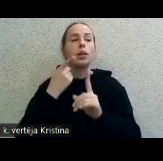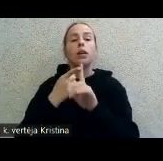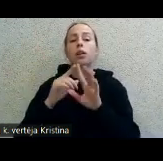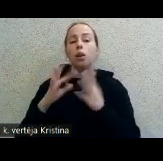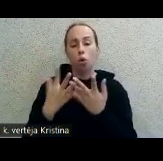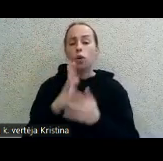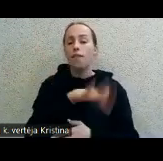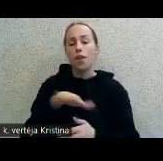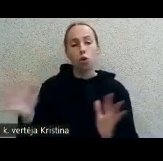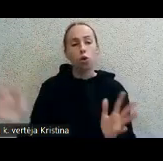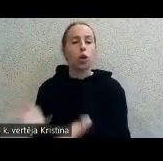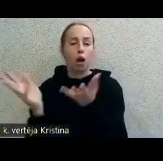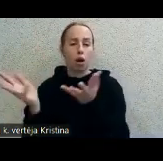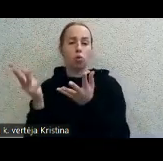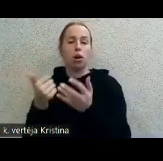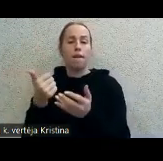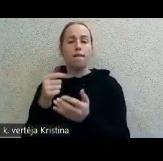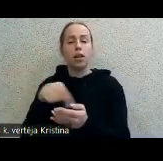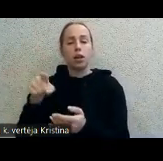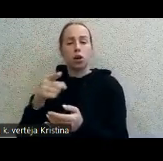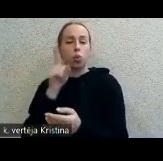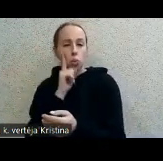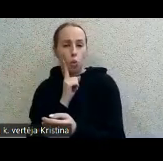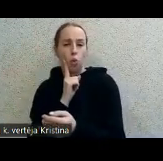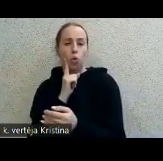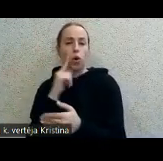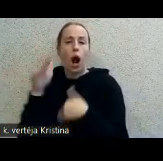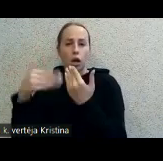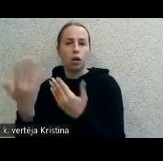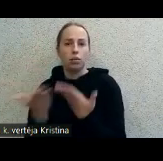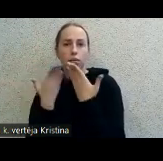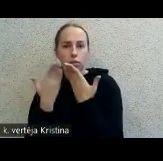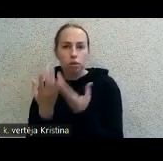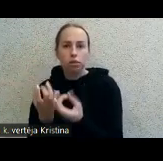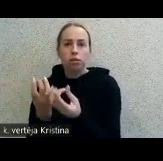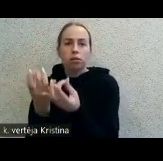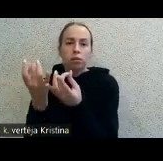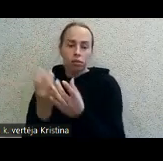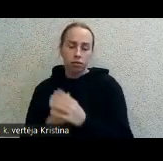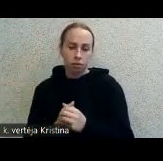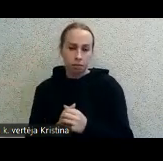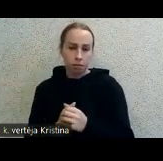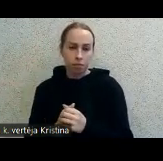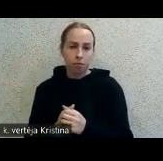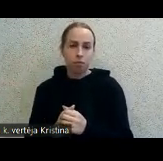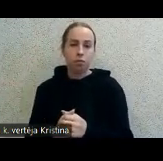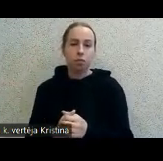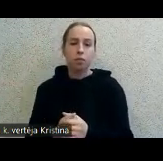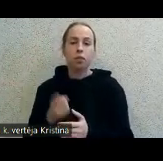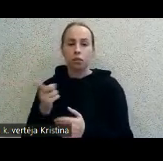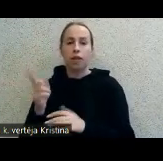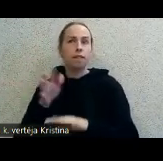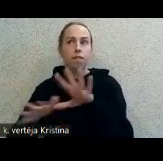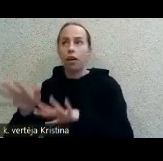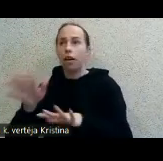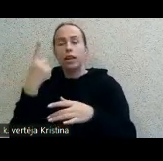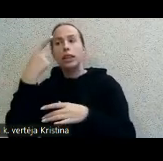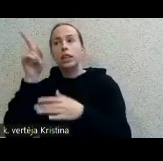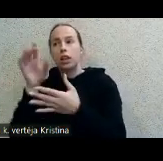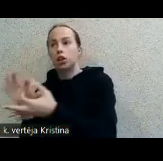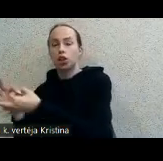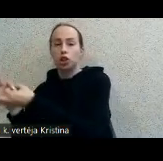jie norėtų skaityti ir kad tai ateitų per kitas veiklas, su